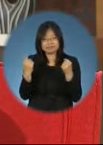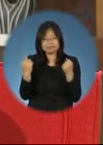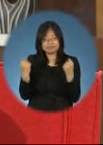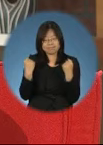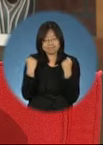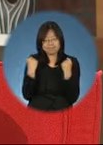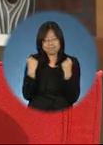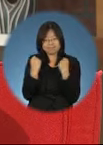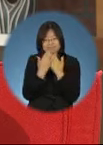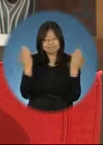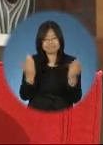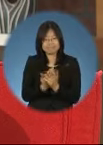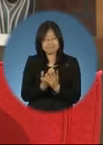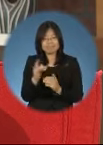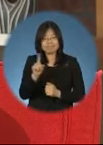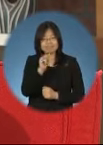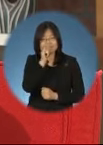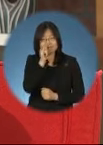싶은 게 뭐였을까?